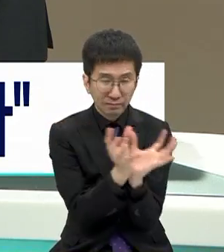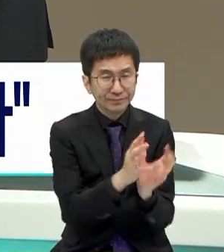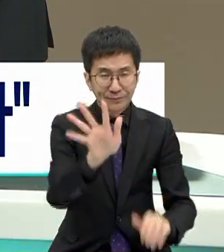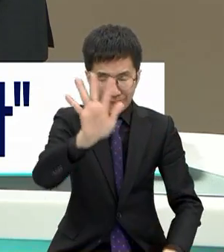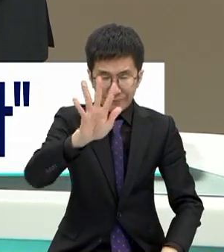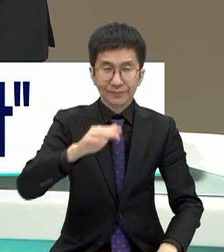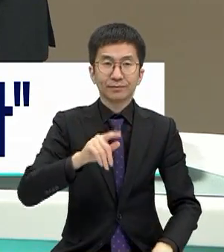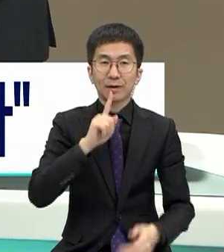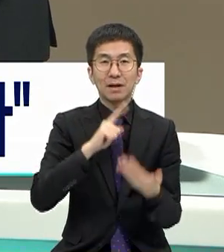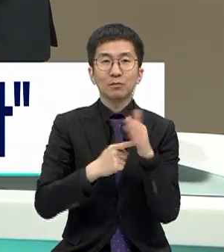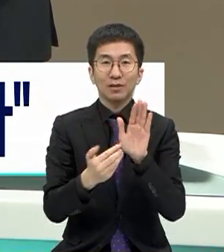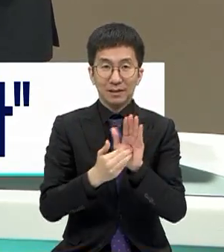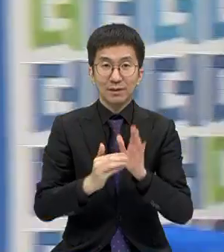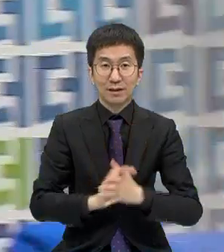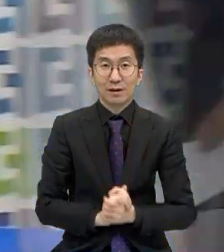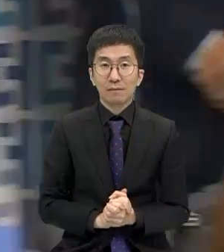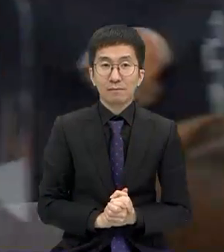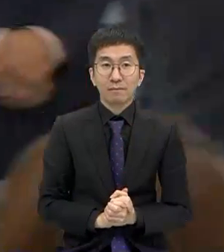기자입니다.